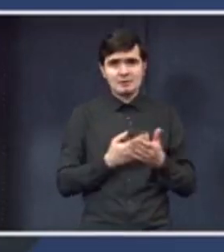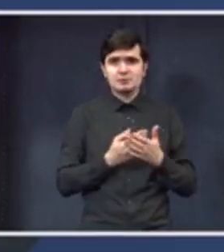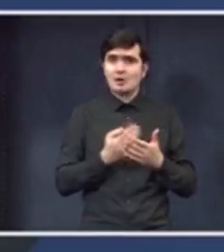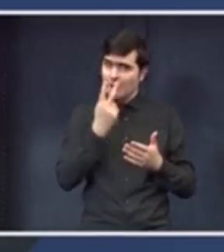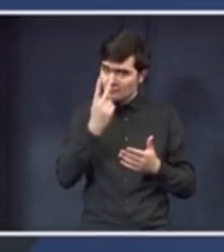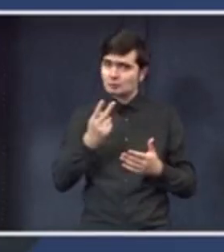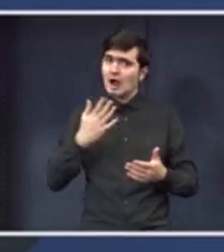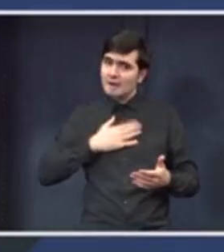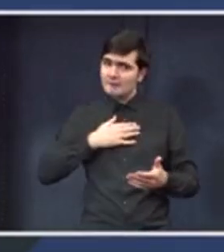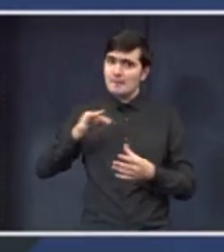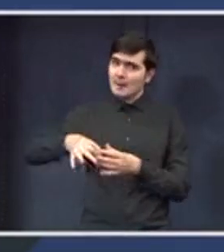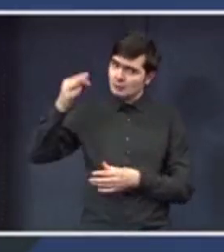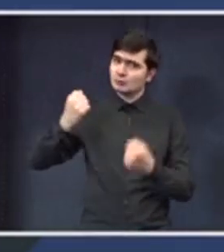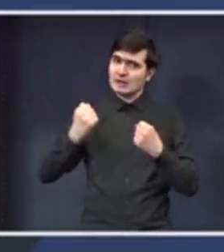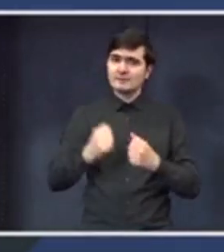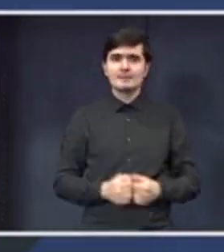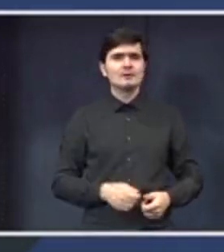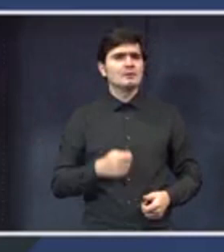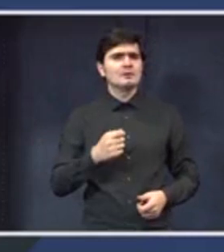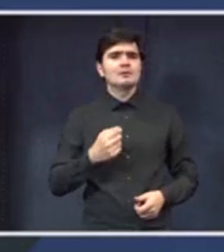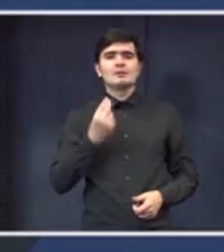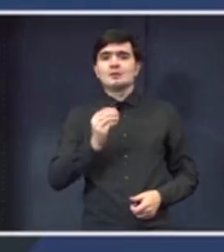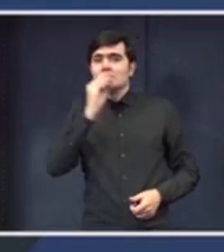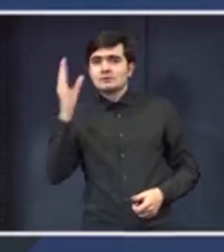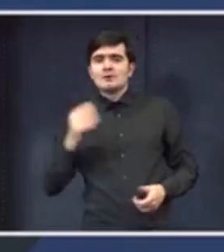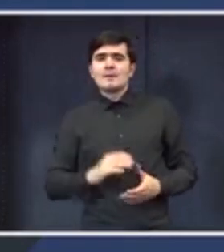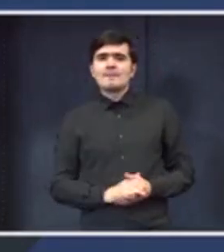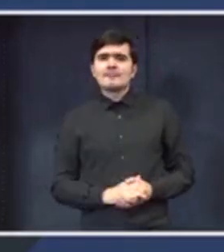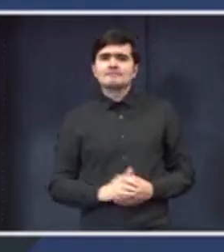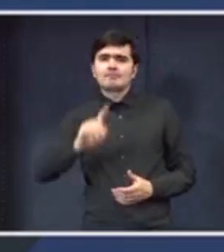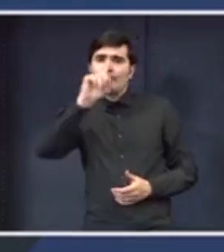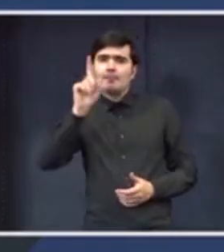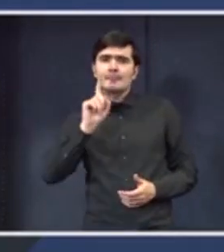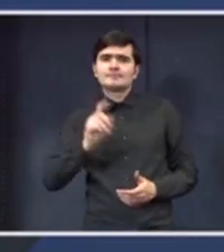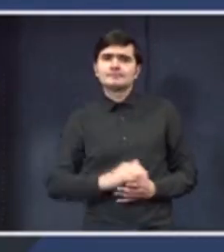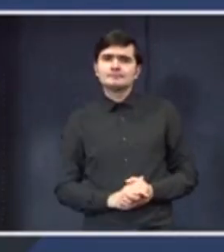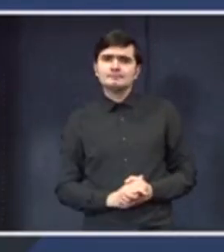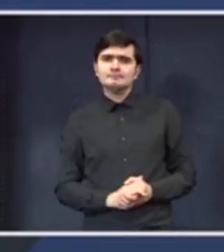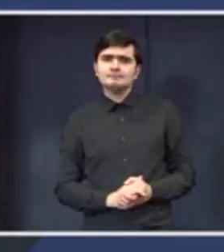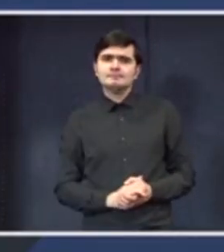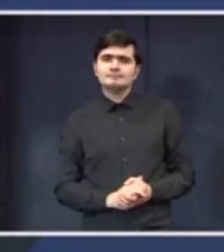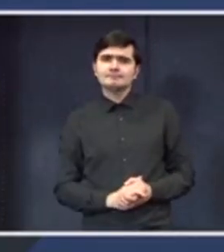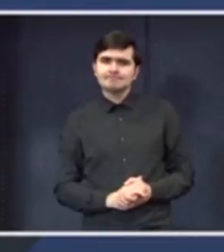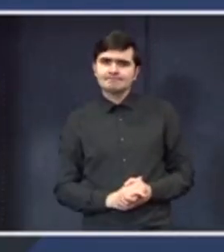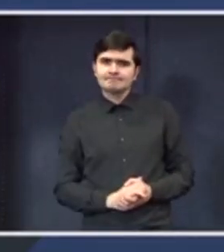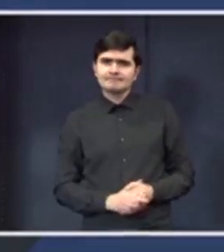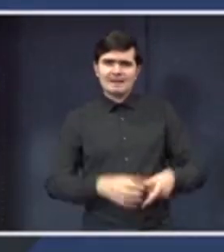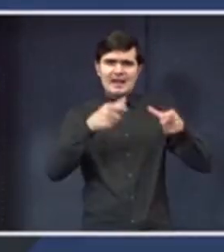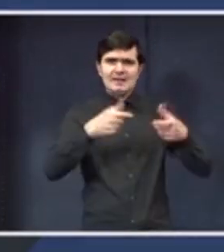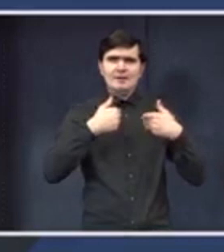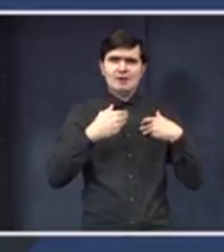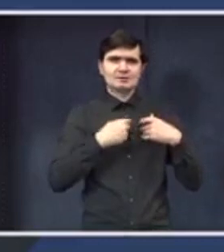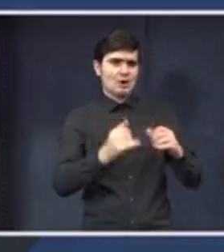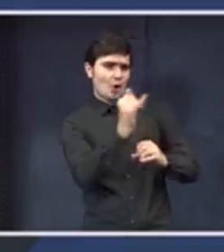rezultate. Domnule premier, Larisa Bernaschi, observator Antena 1. Echipa observatoră